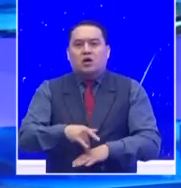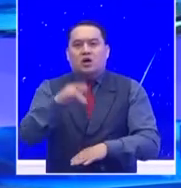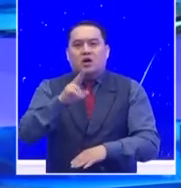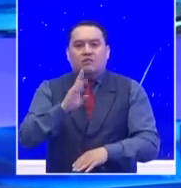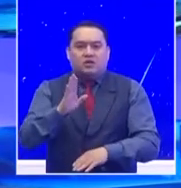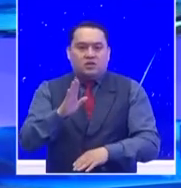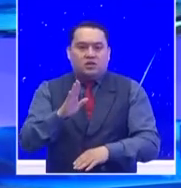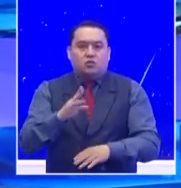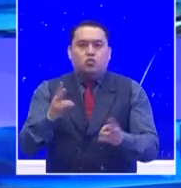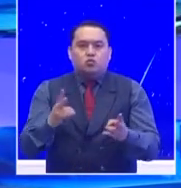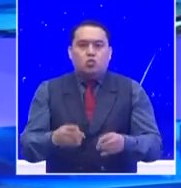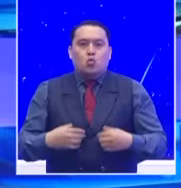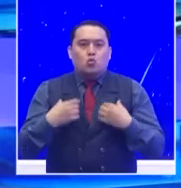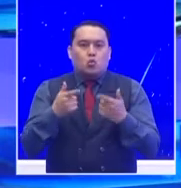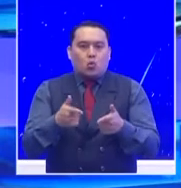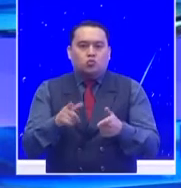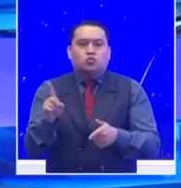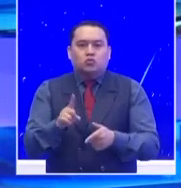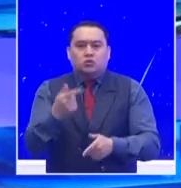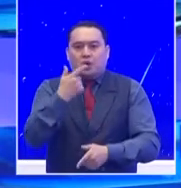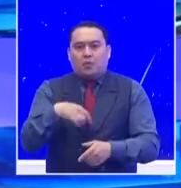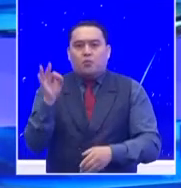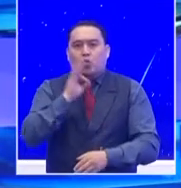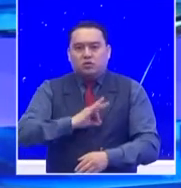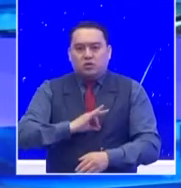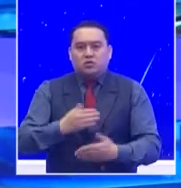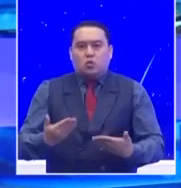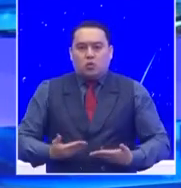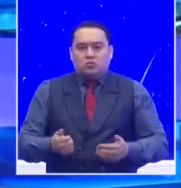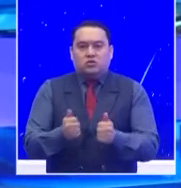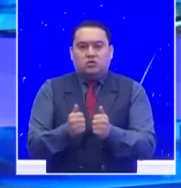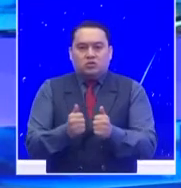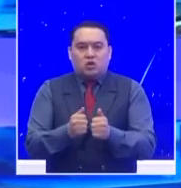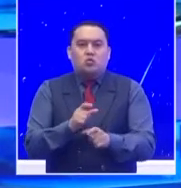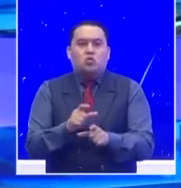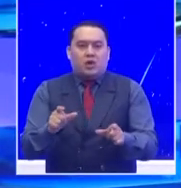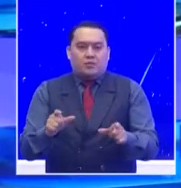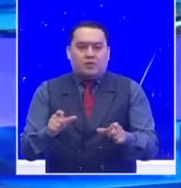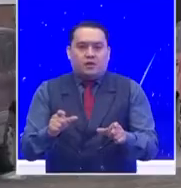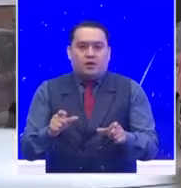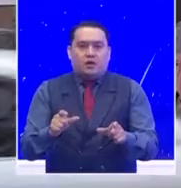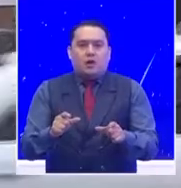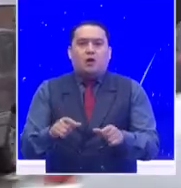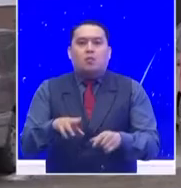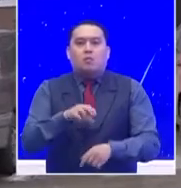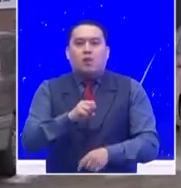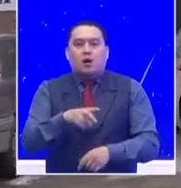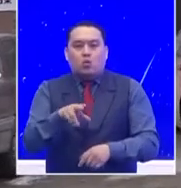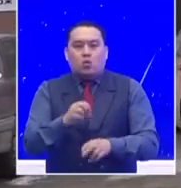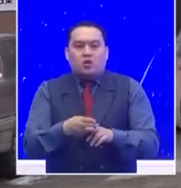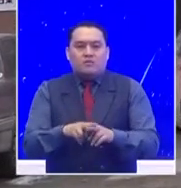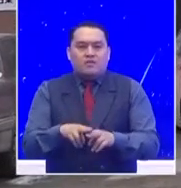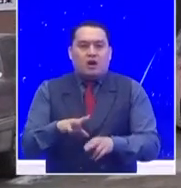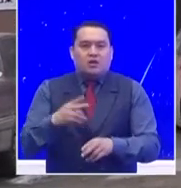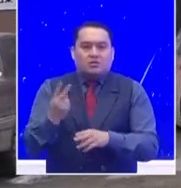многоквартирном доме ставит под угрозу жизнь не только самого пользователя, но и живущих по соседству людей. Напомним, хранение баллонов в здании,